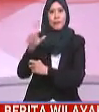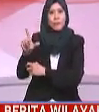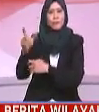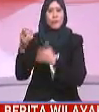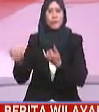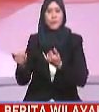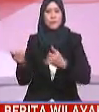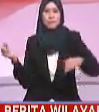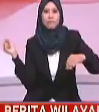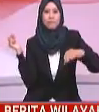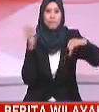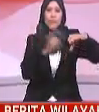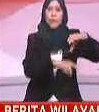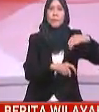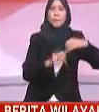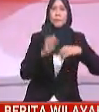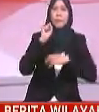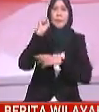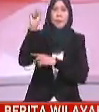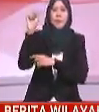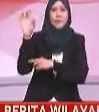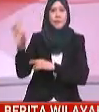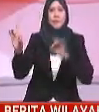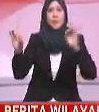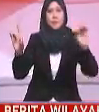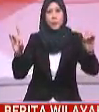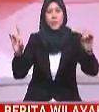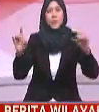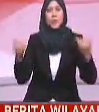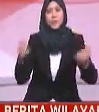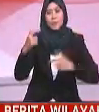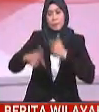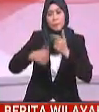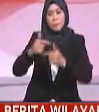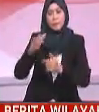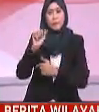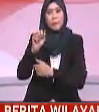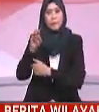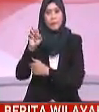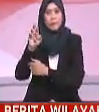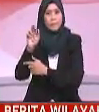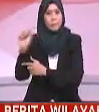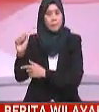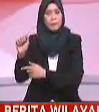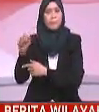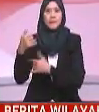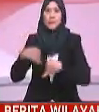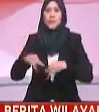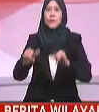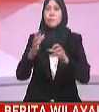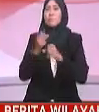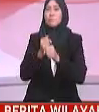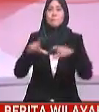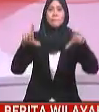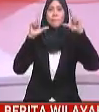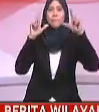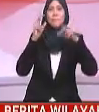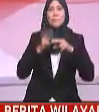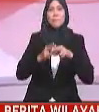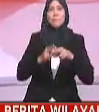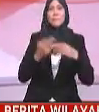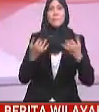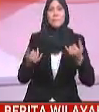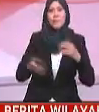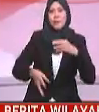gol membelasah Sabah 8-0. Penjaring terbanyak Liga Nora Mira Shakirah Zulkifli terus mencipta nama